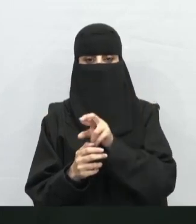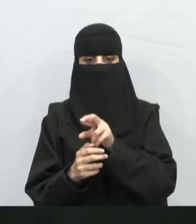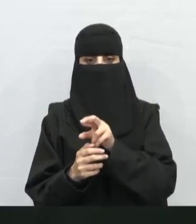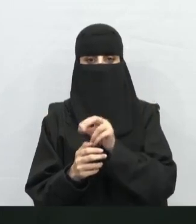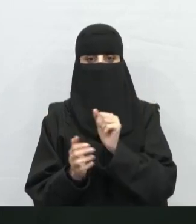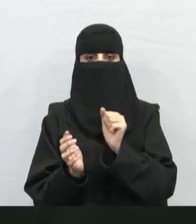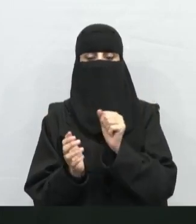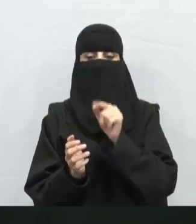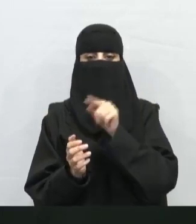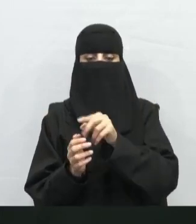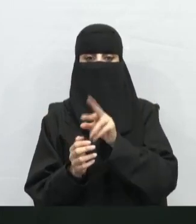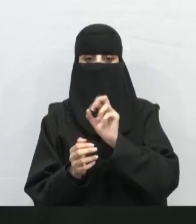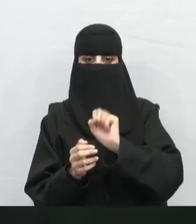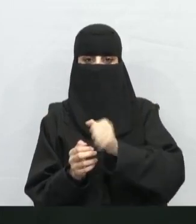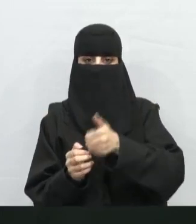تعوده